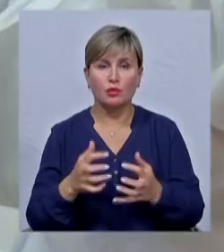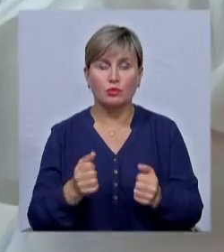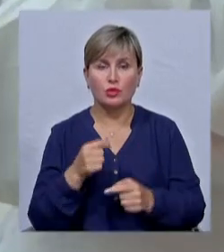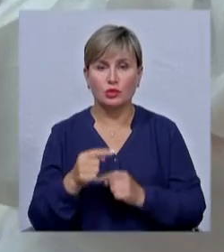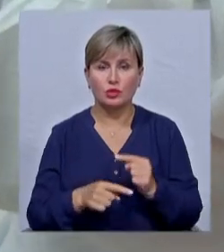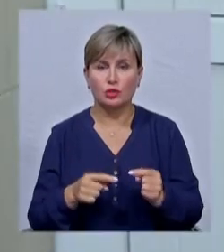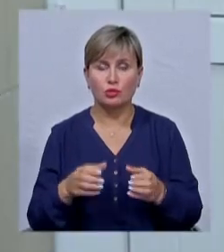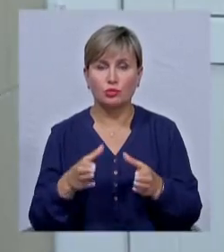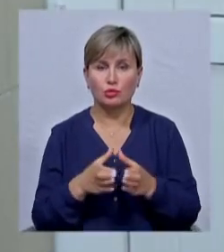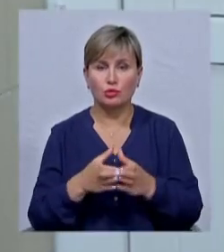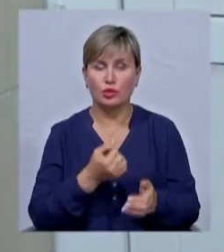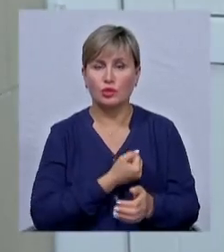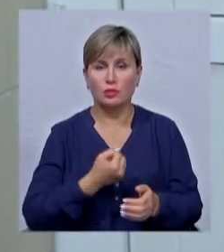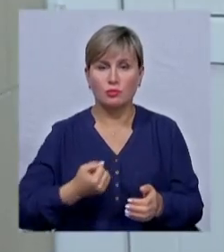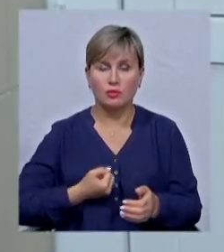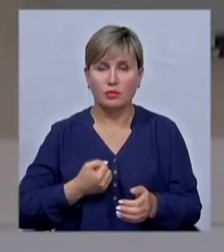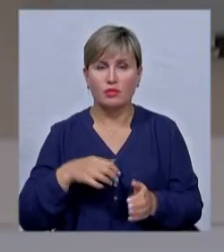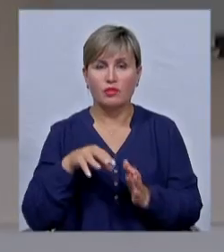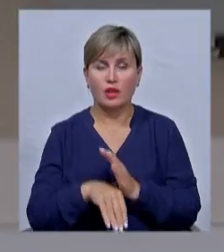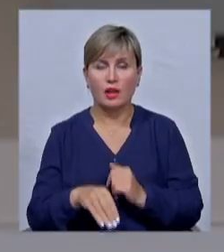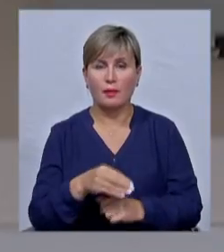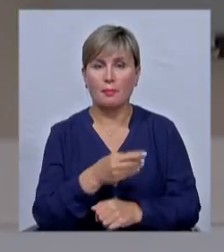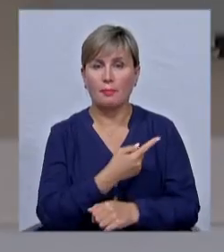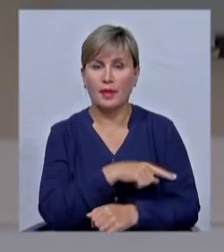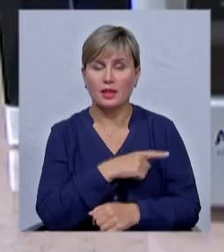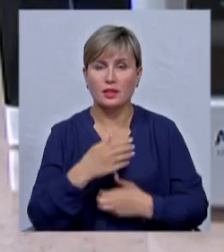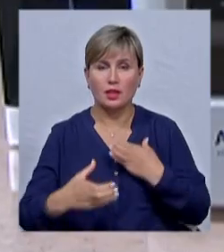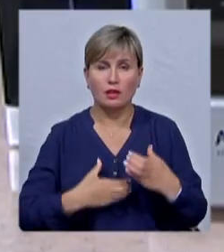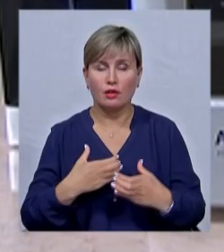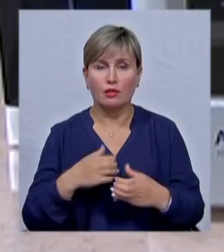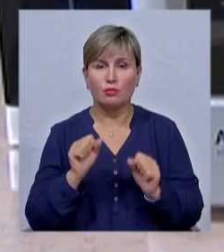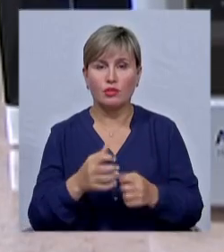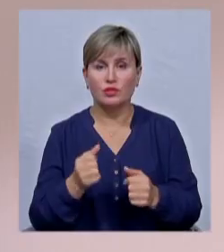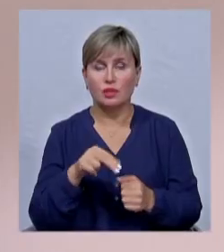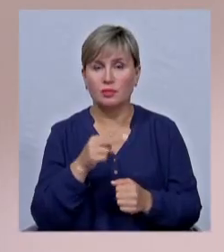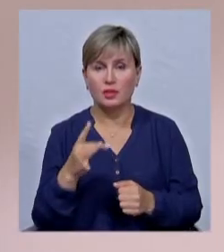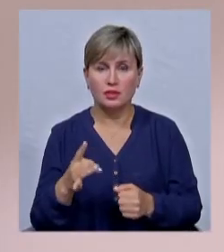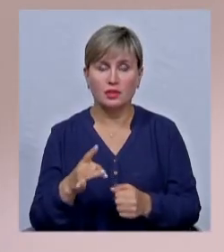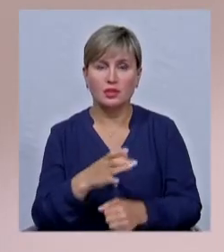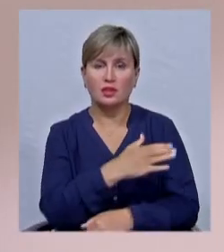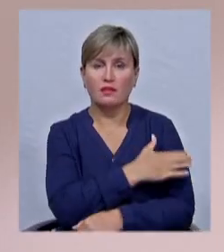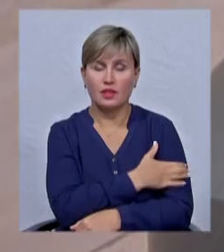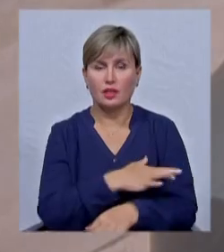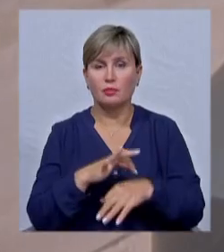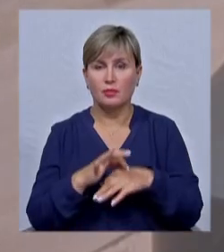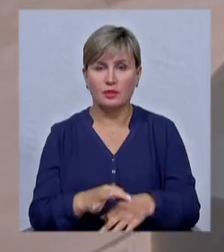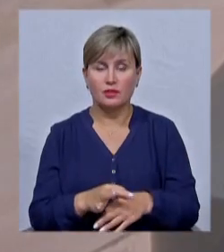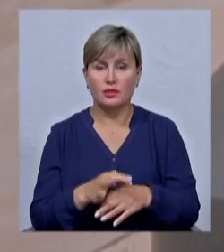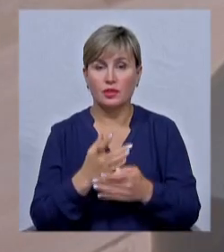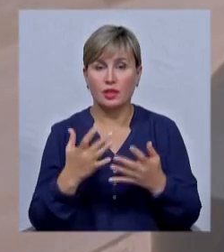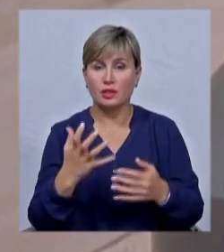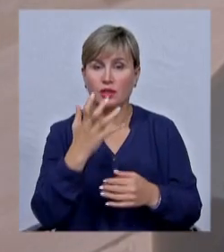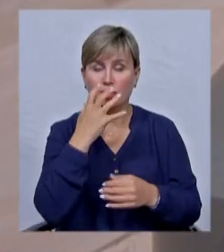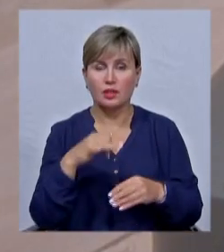через участкового терапевта в рамках медстраховки по протоколу они лишь могут взять пцр тест измерить давление провести сатурацию кислорода